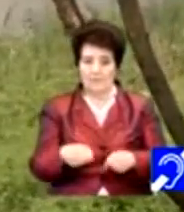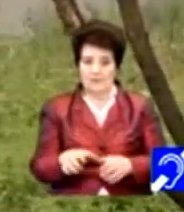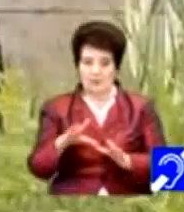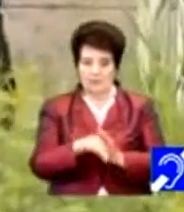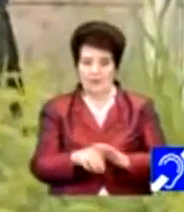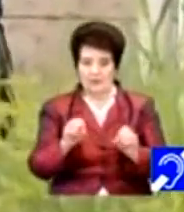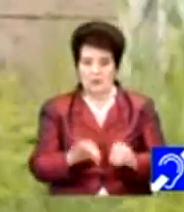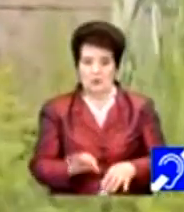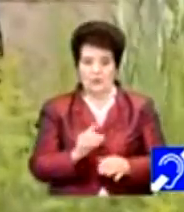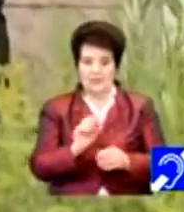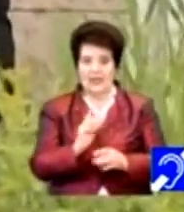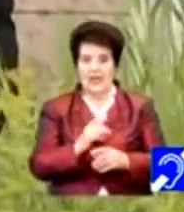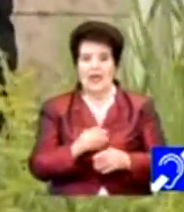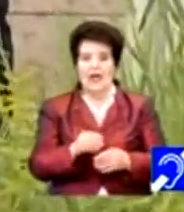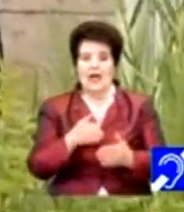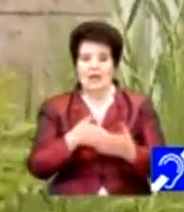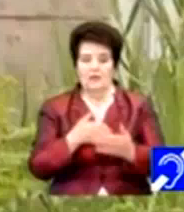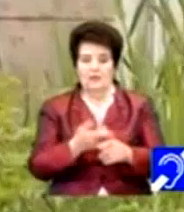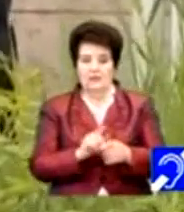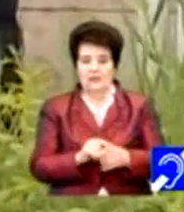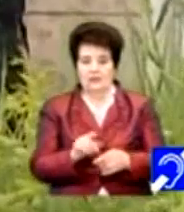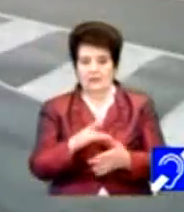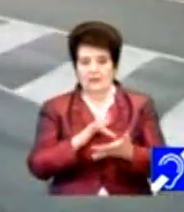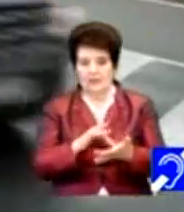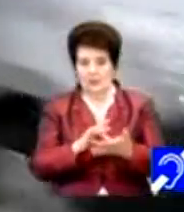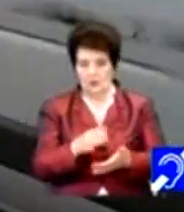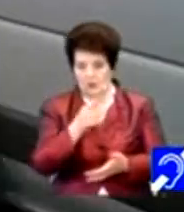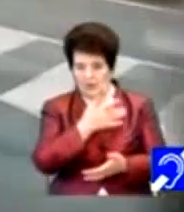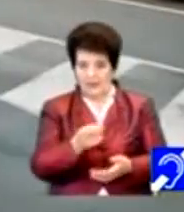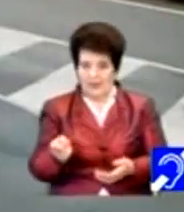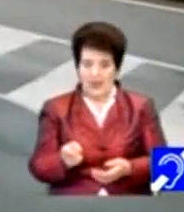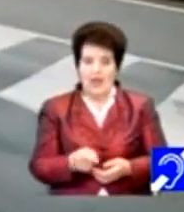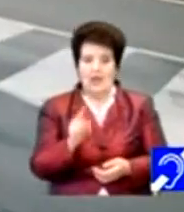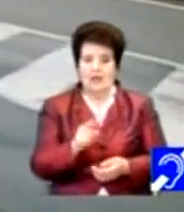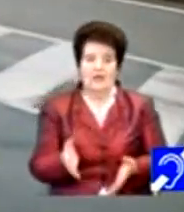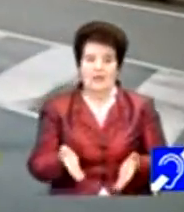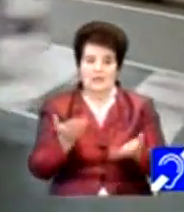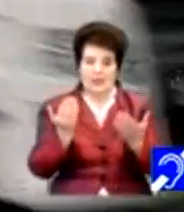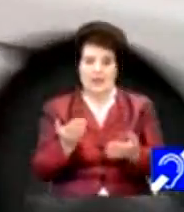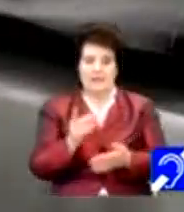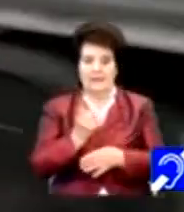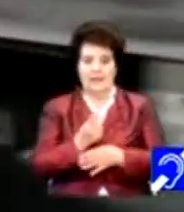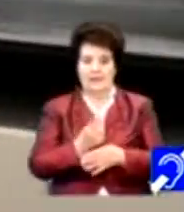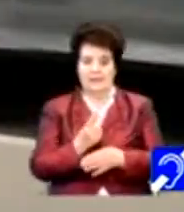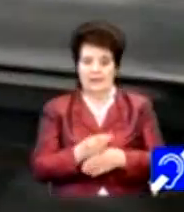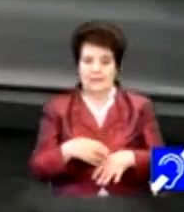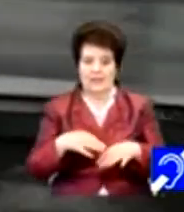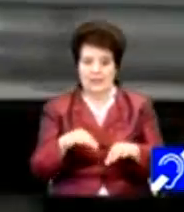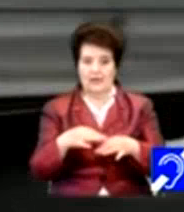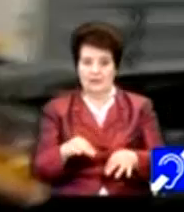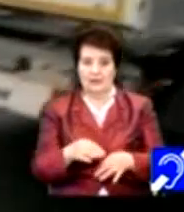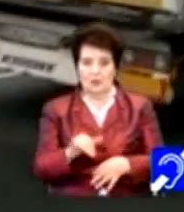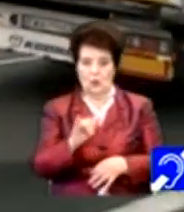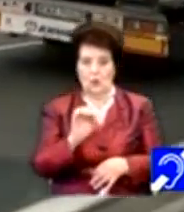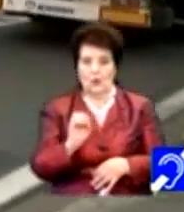aplica măsuri de limitare a răspândirii virusului în timpul călătoriilor. Comisia Europeană a mai recomandat ridicarea treptată a restricțiilor de călătorie către